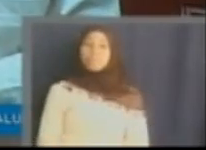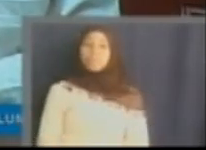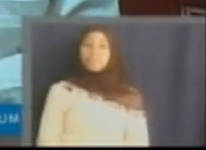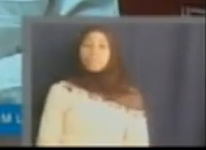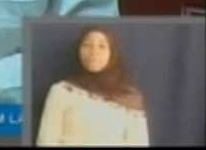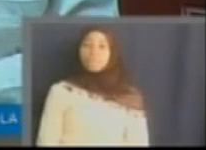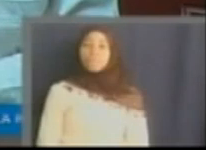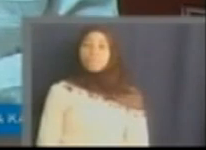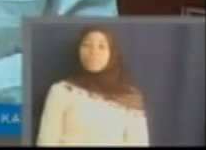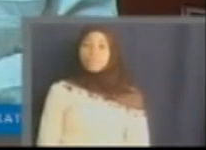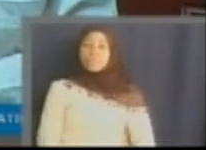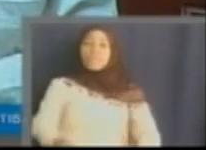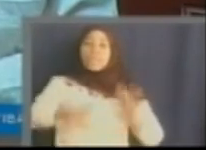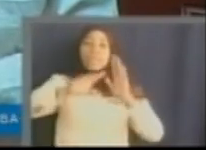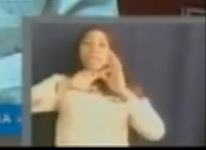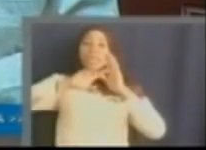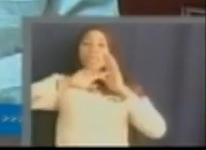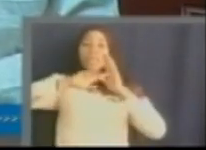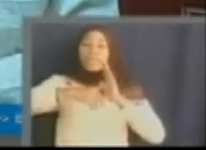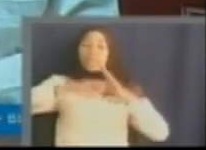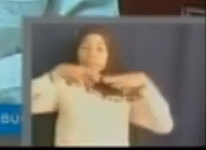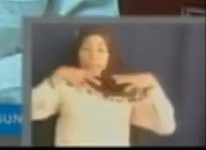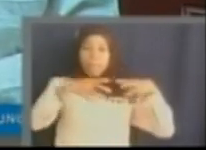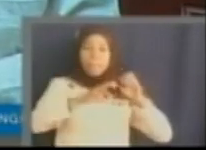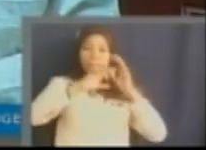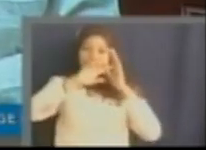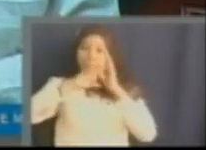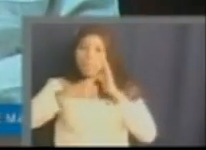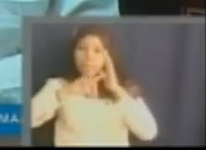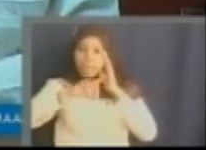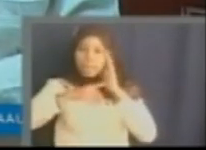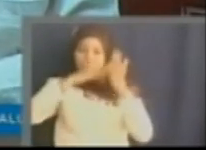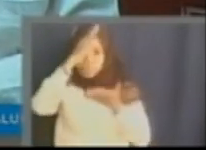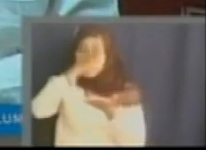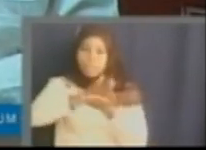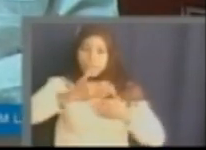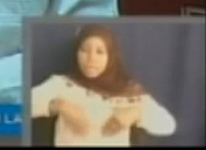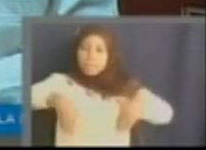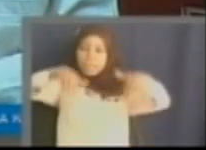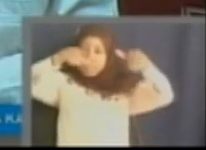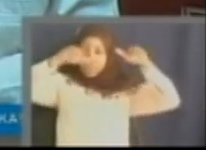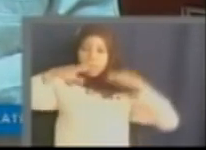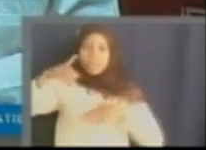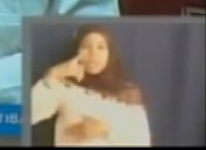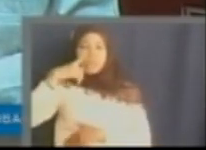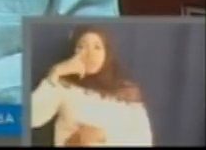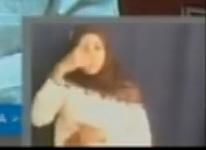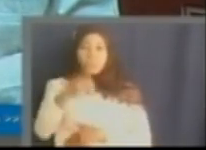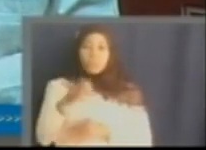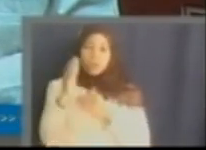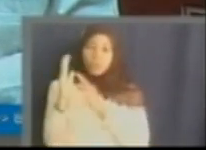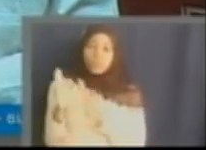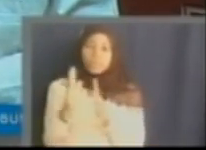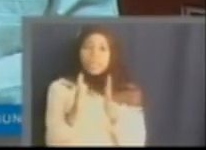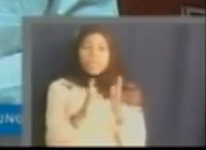Kamati ya kanuni na haki za bunge iliona kuwa utaratibu unaotakiwa kutumika endapo kamati